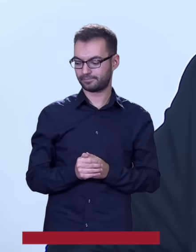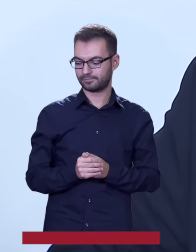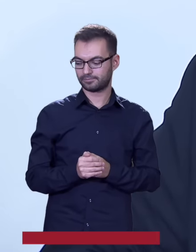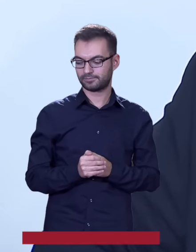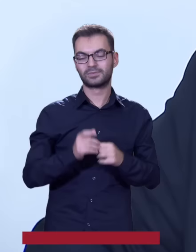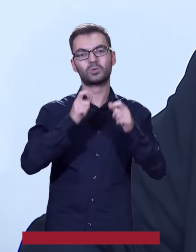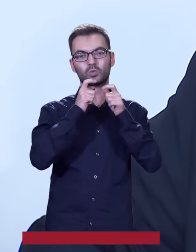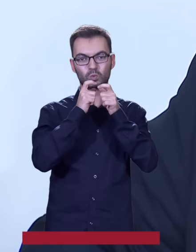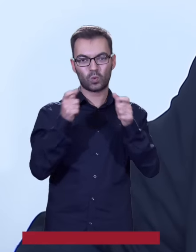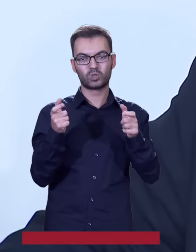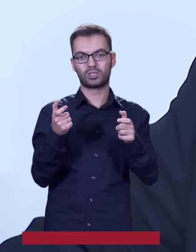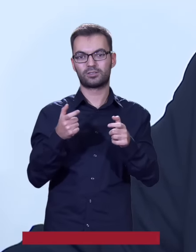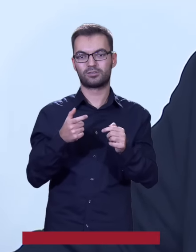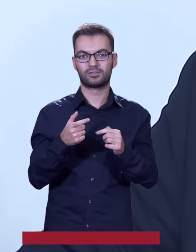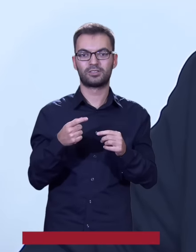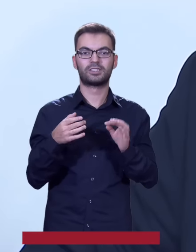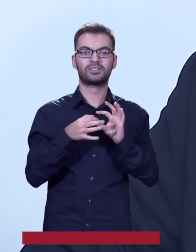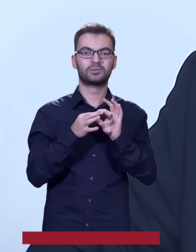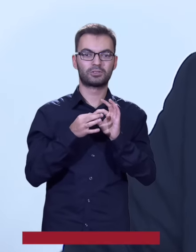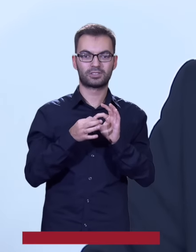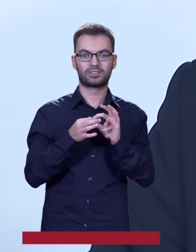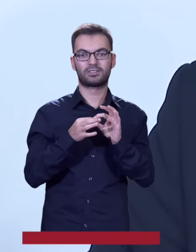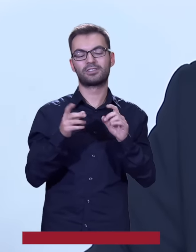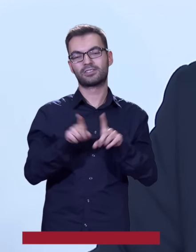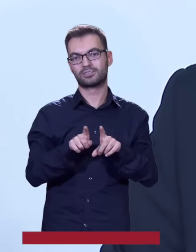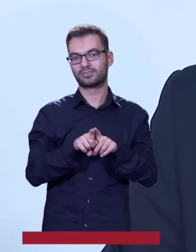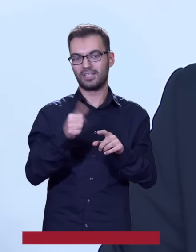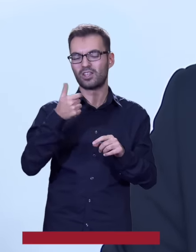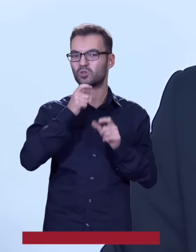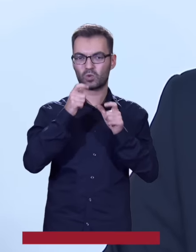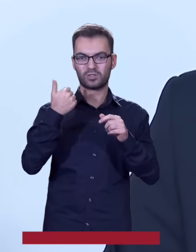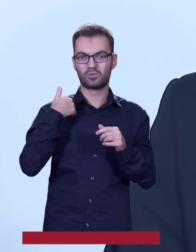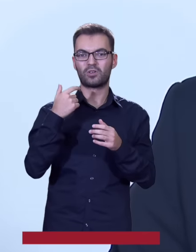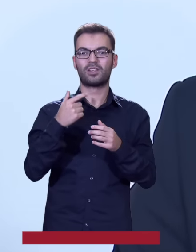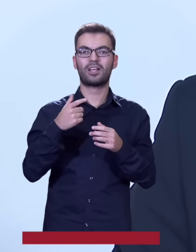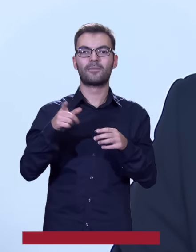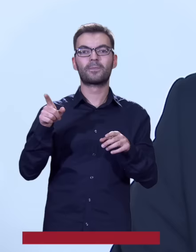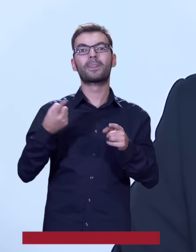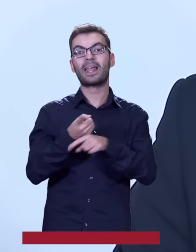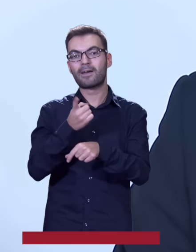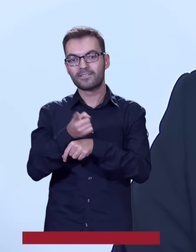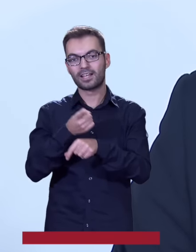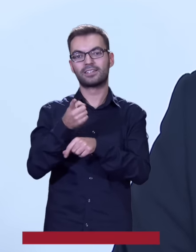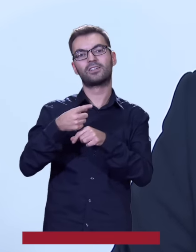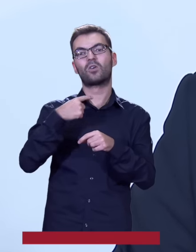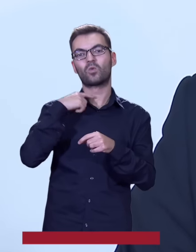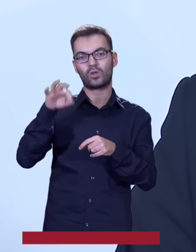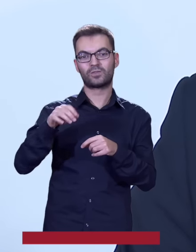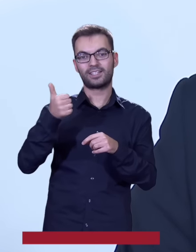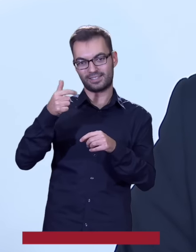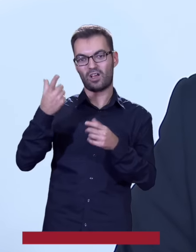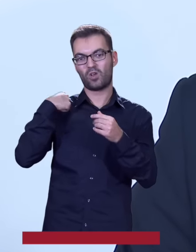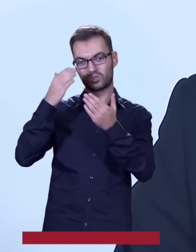Zgłoszenia dotyczą również, jedno zgłoszenie dotyczy kwestii nakłaniania do głosowania na konkretną